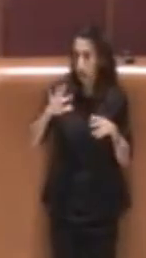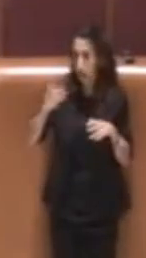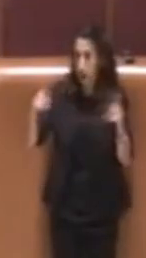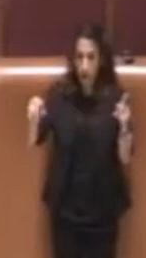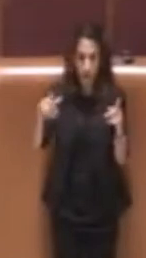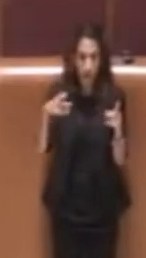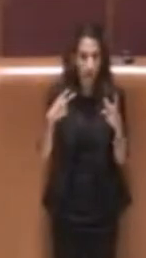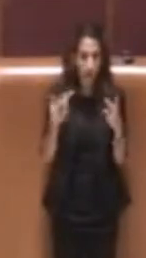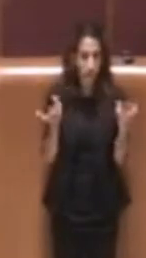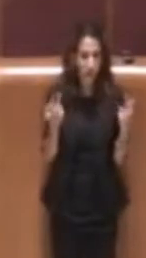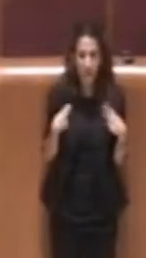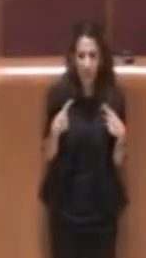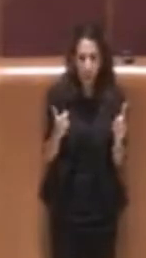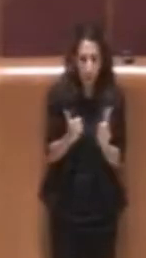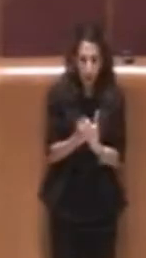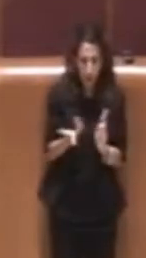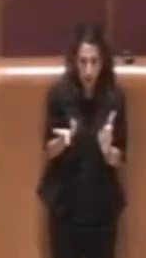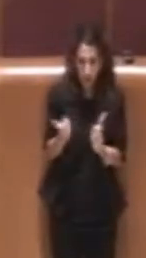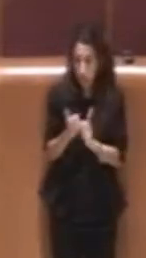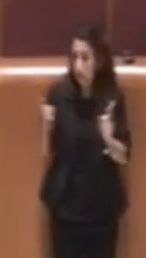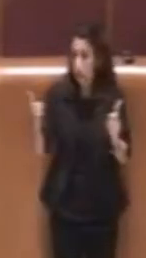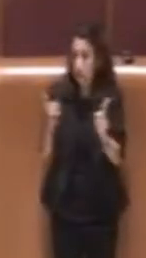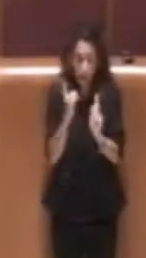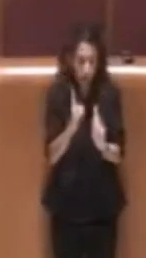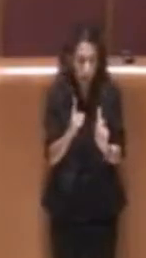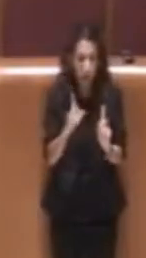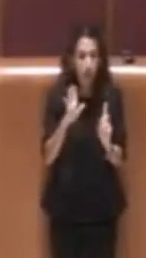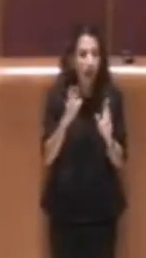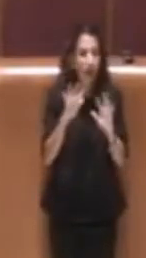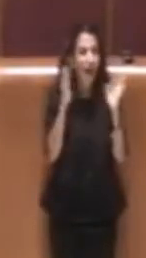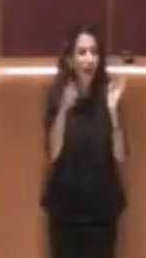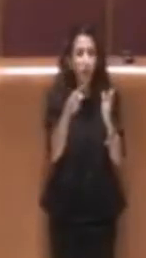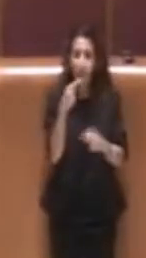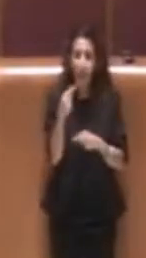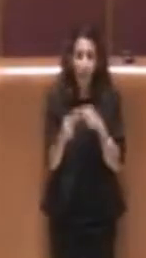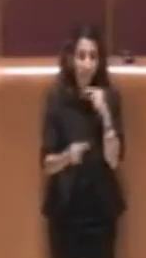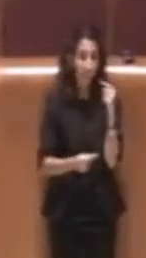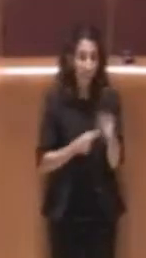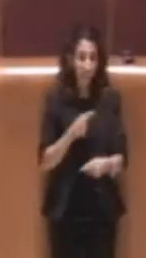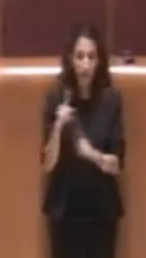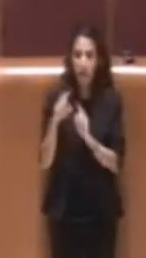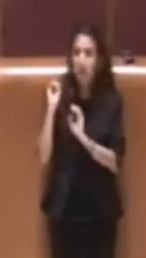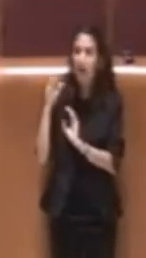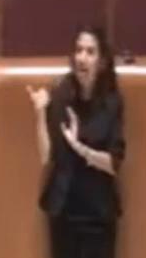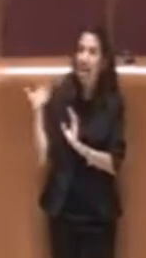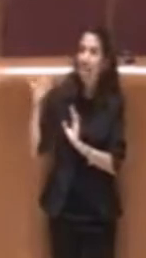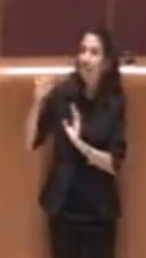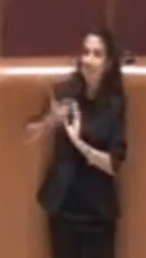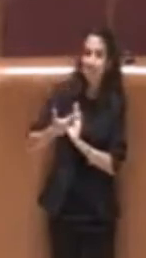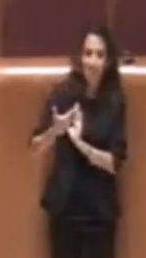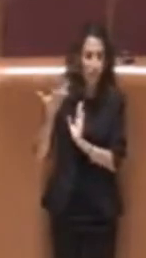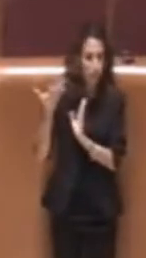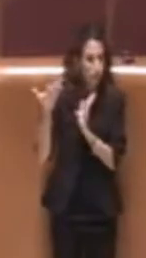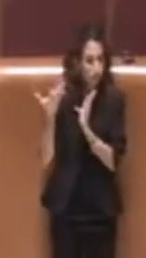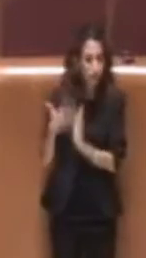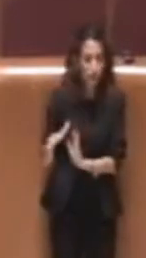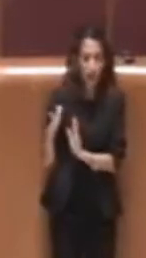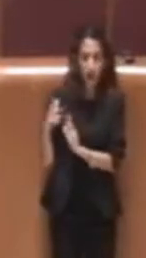breve, invece l'ambiente continua ed è per questo che deve essere salvaguardato. I nostri maestri di questo paese hanno